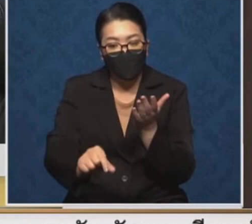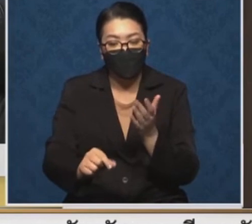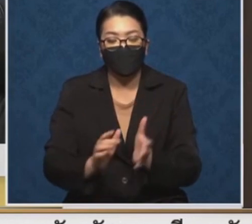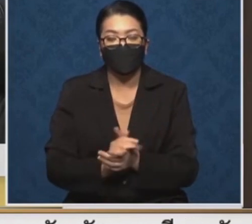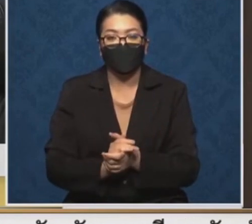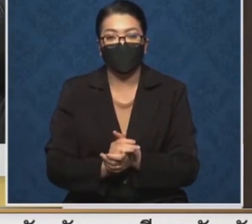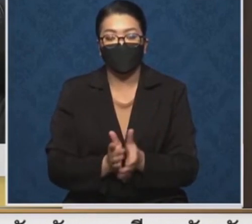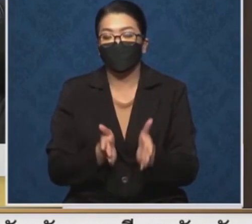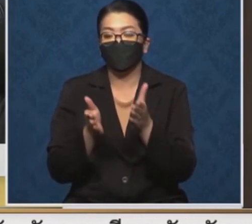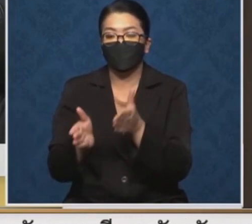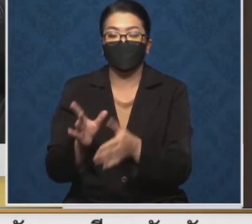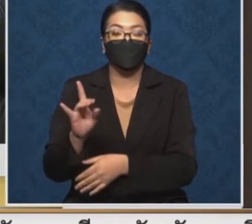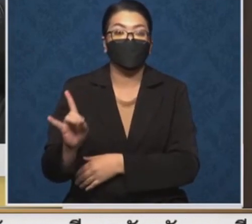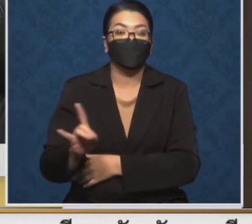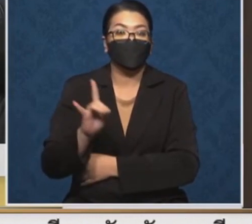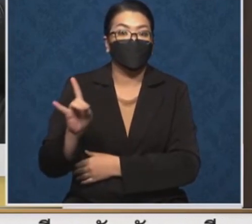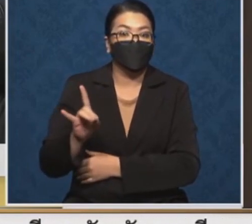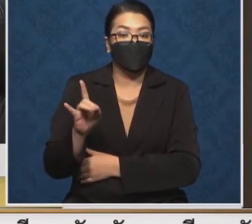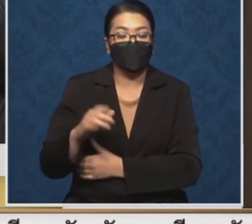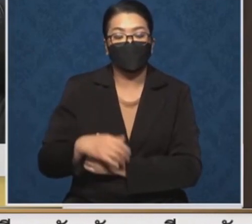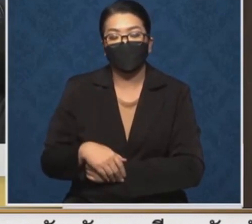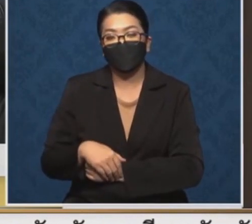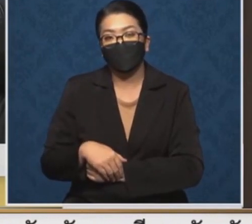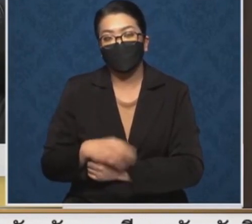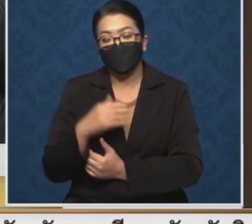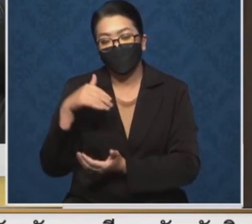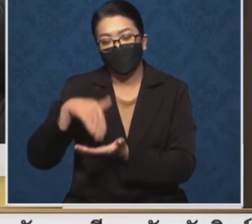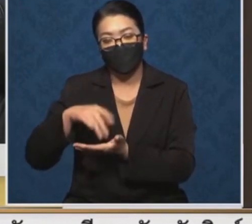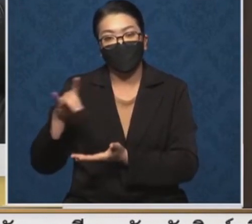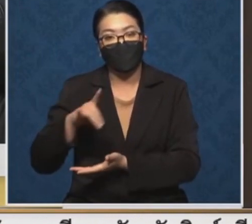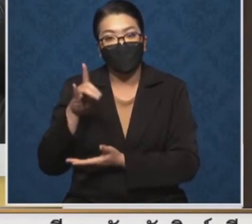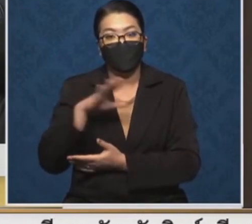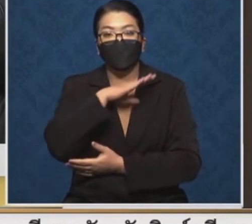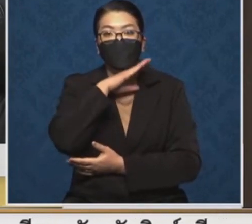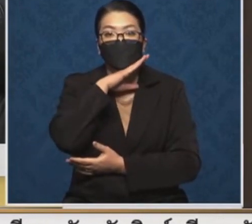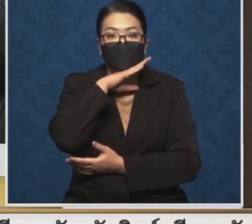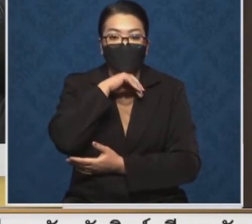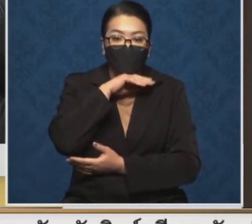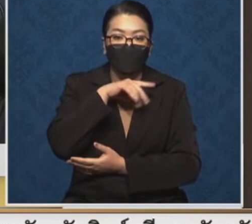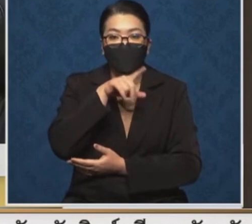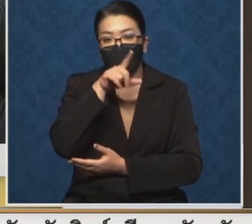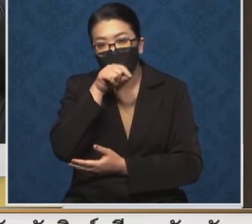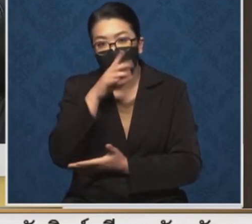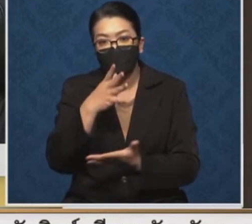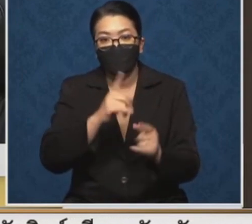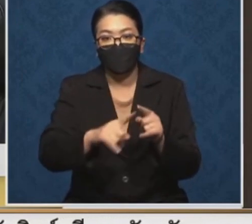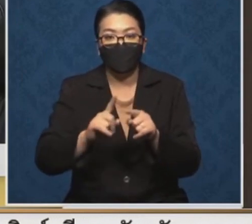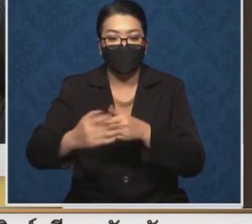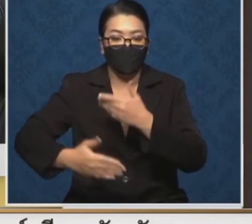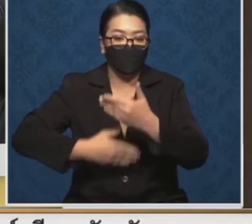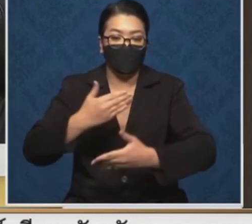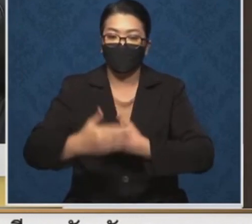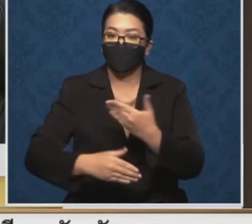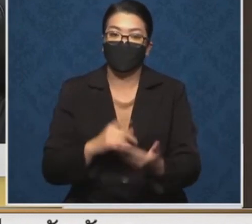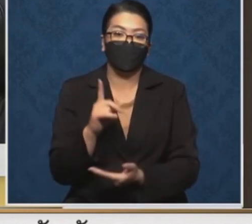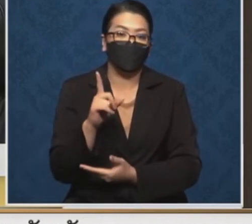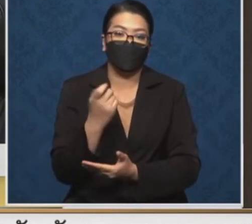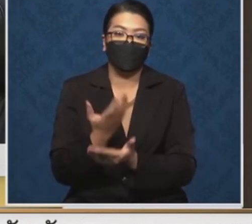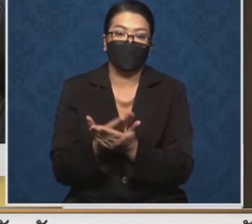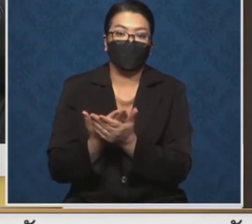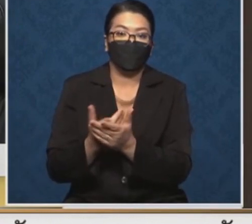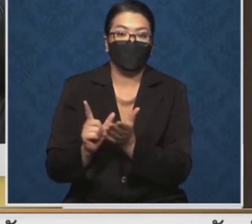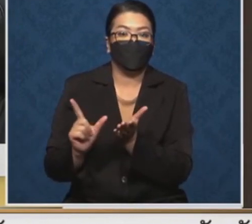ปศุสัตว์ค่ะวันนี้หมูเห็ดเป็ดไก่ถ้าขายไม่ได้ราคา